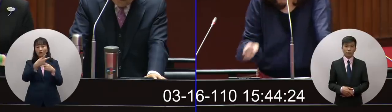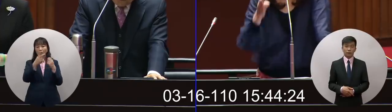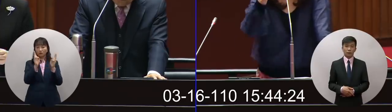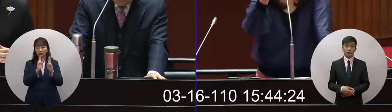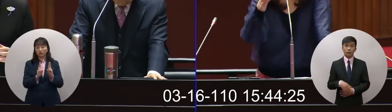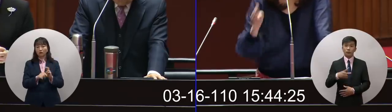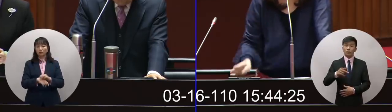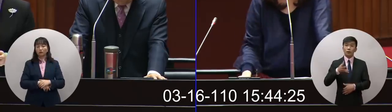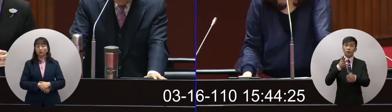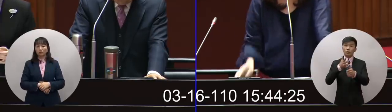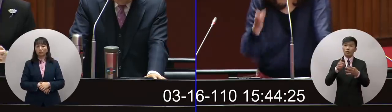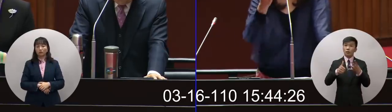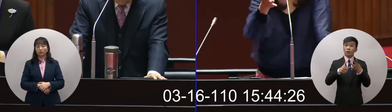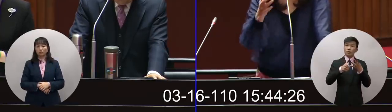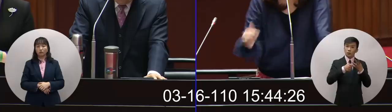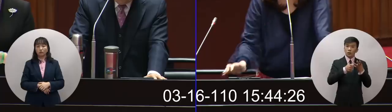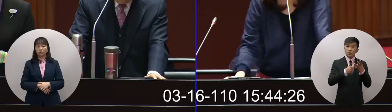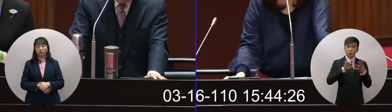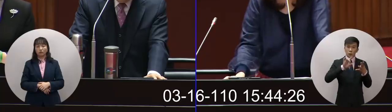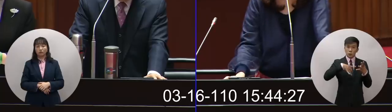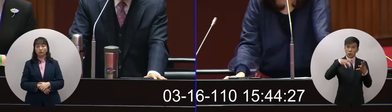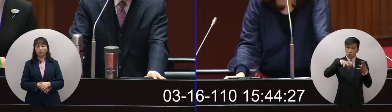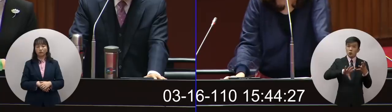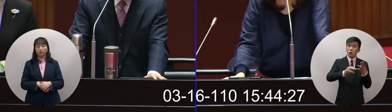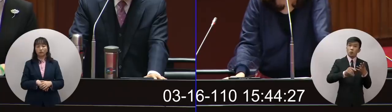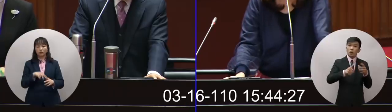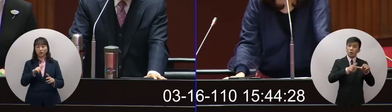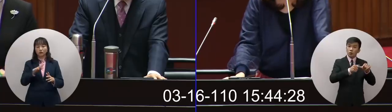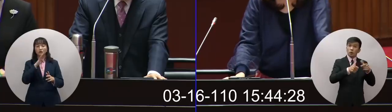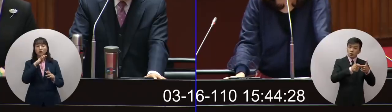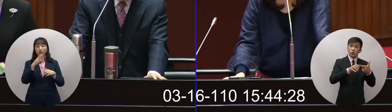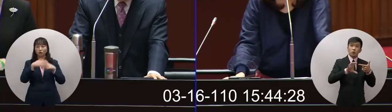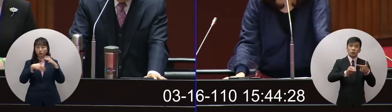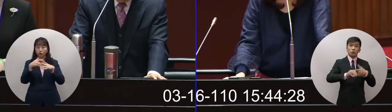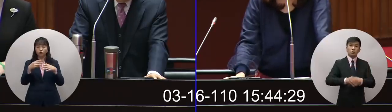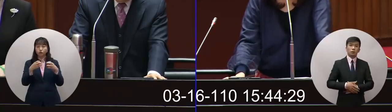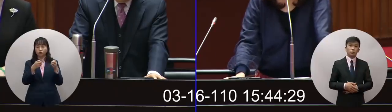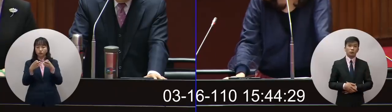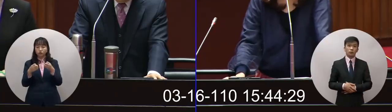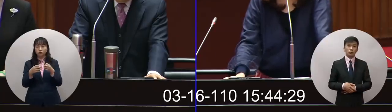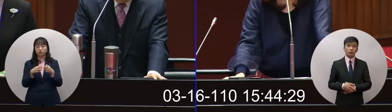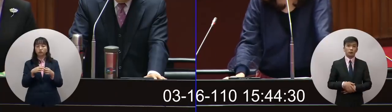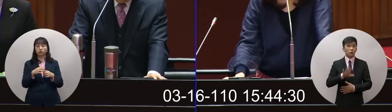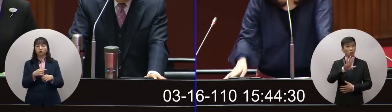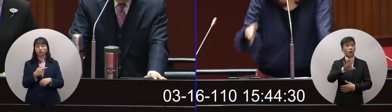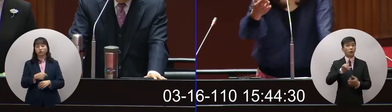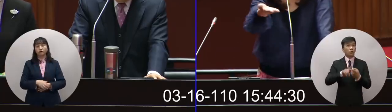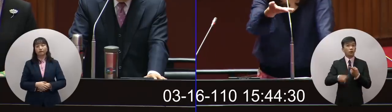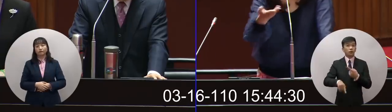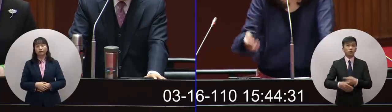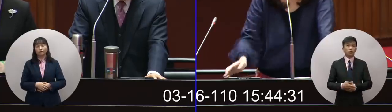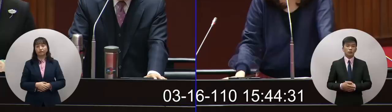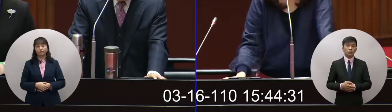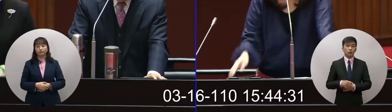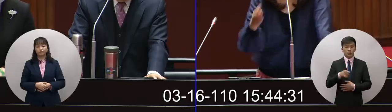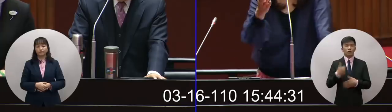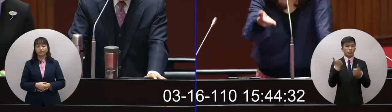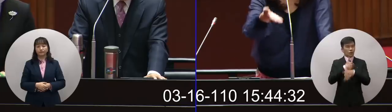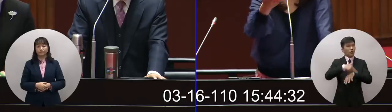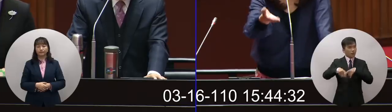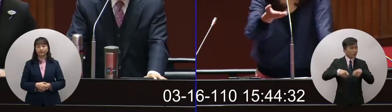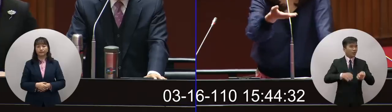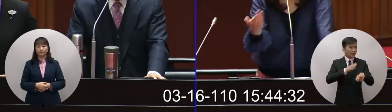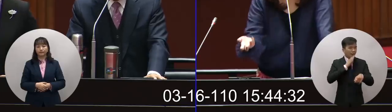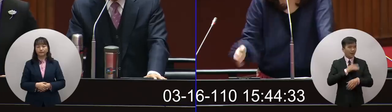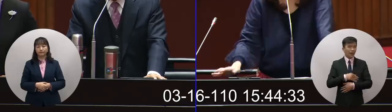阶？是不是有四阶站、五阶站的规划？有没有？ 像我们协和哈， 对，有嘛？那就是替代方案了，为什么